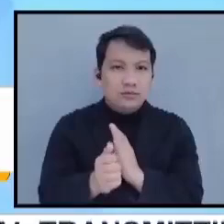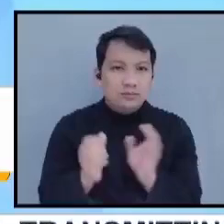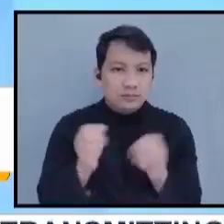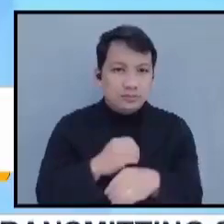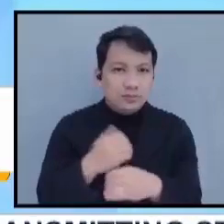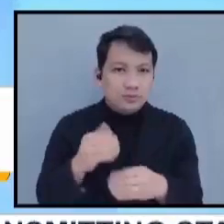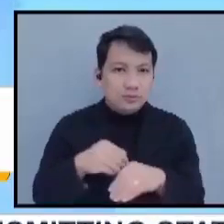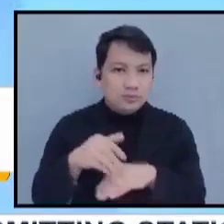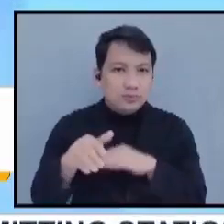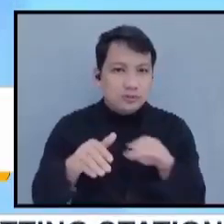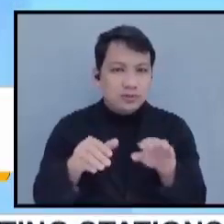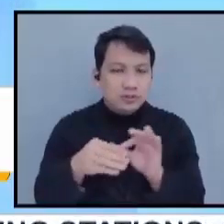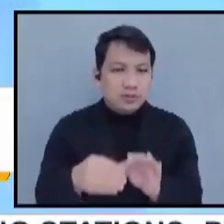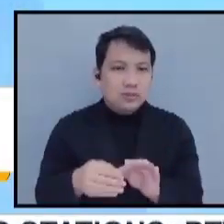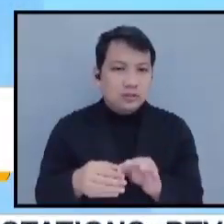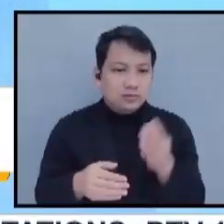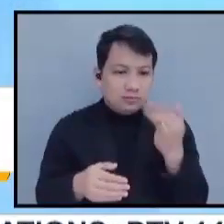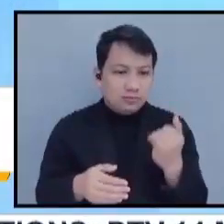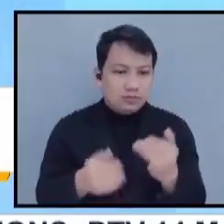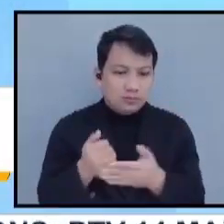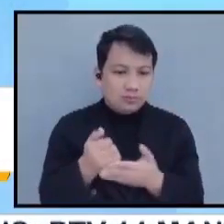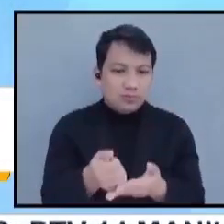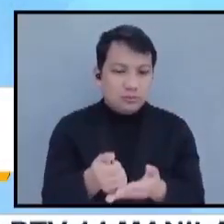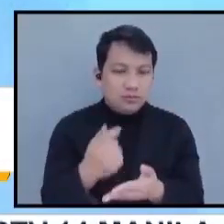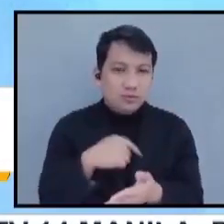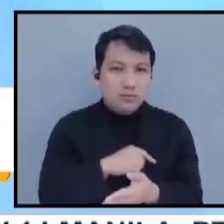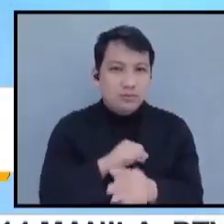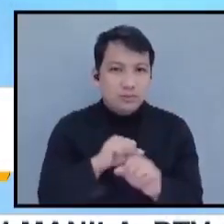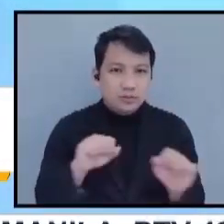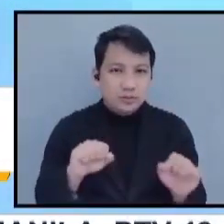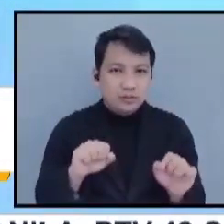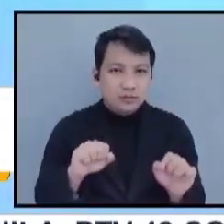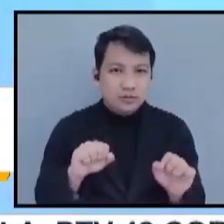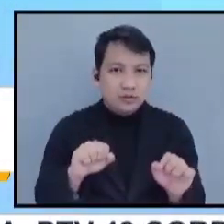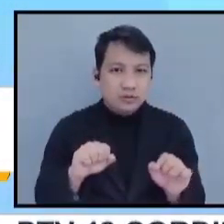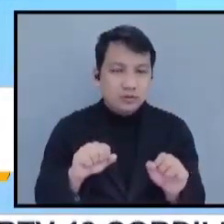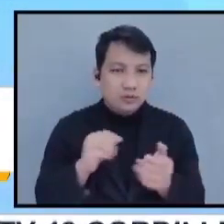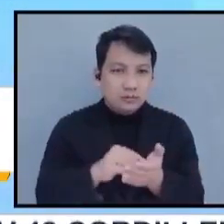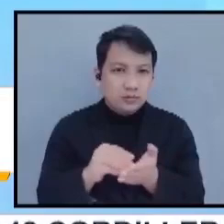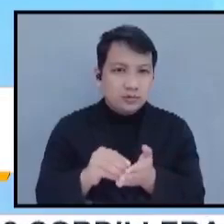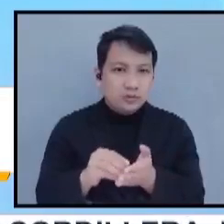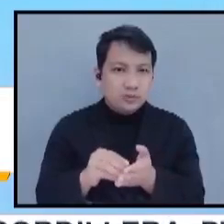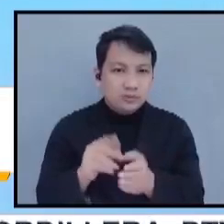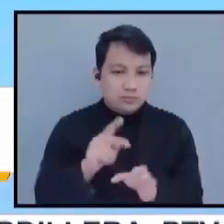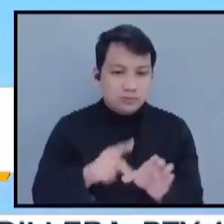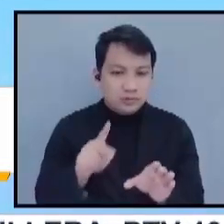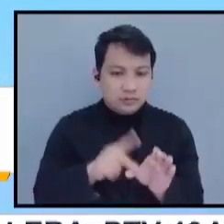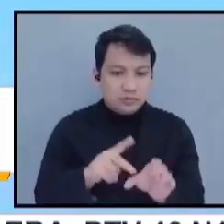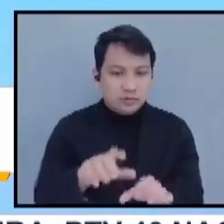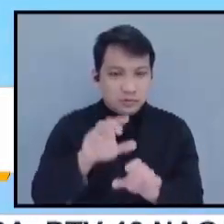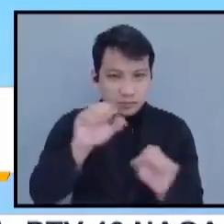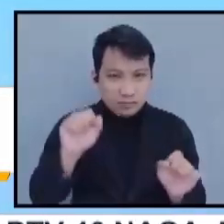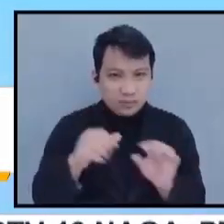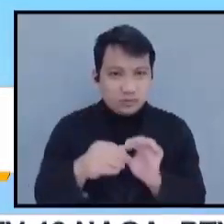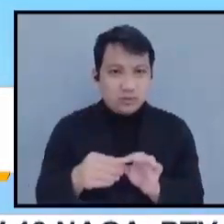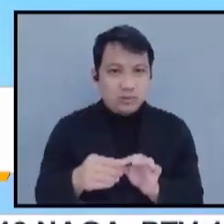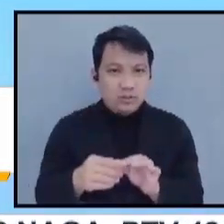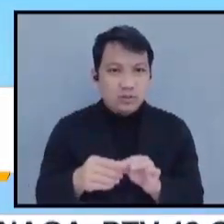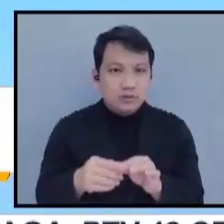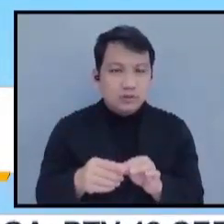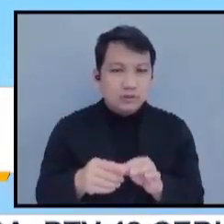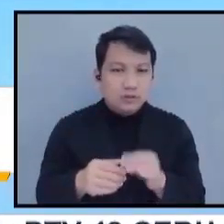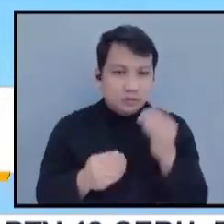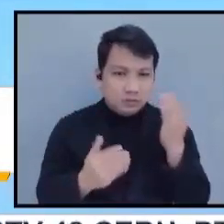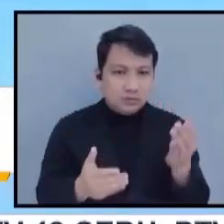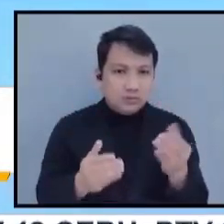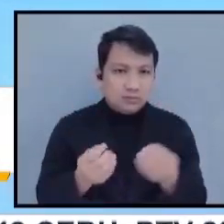Unit. Ito'y bilang pagtitiyak sa kaligtasan ng milyon-milyong pasahero na dadagsa sa pantalan ngayong magpapasko kasunod ng pagsabog